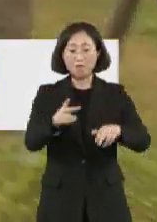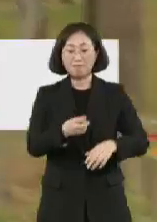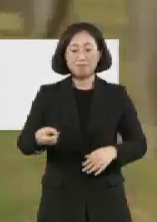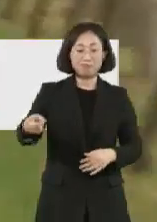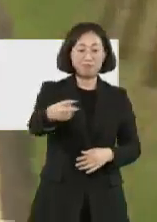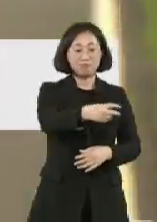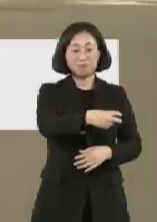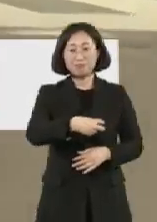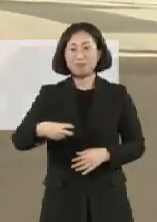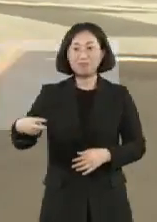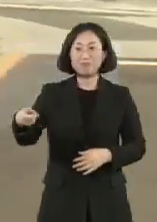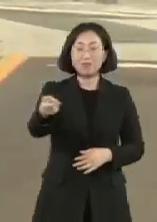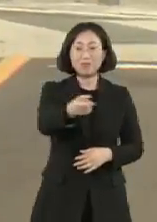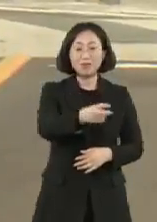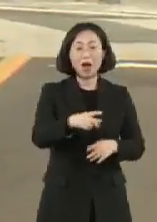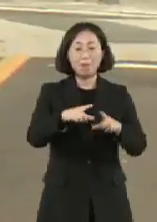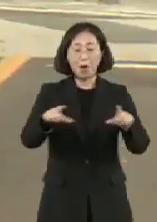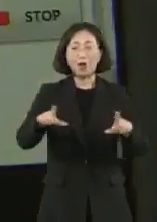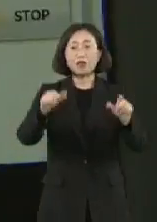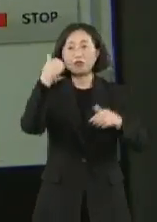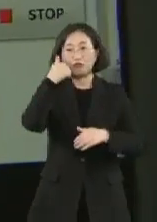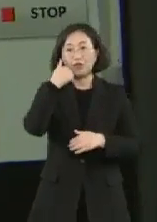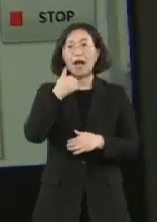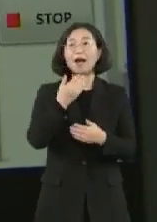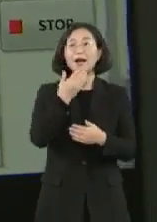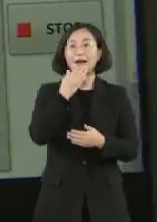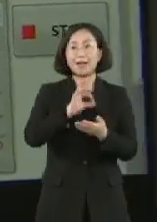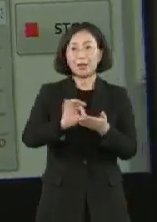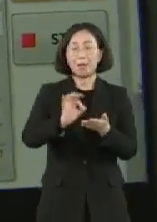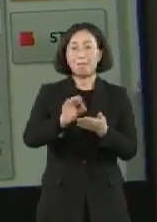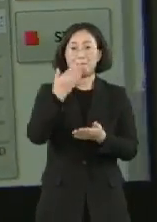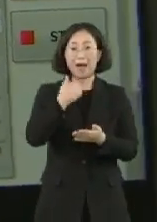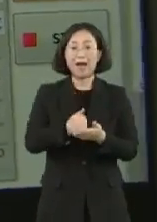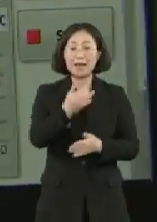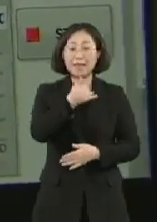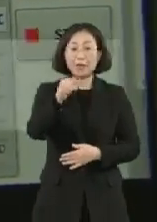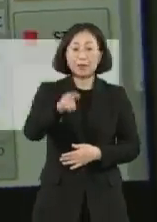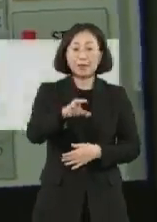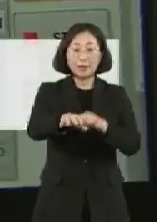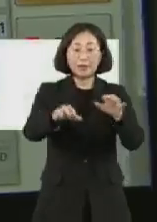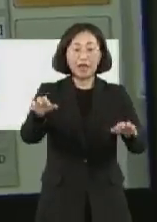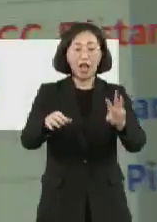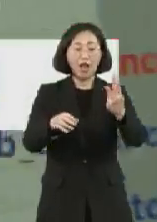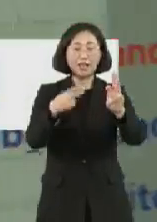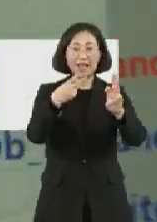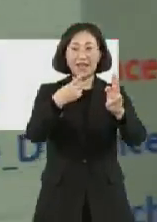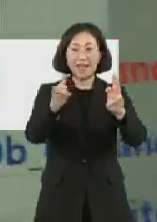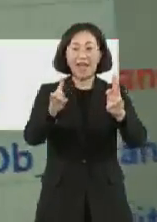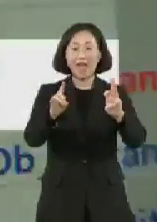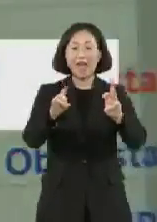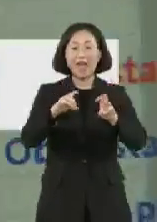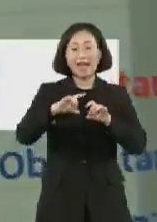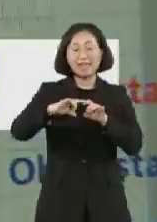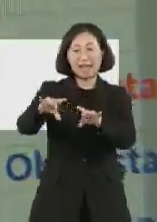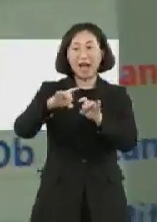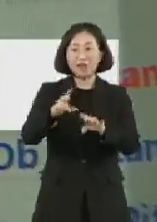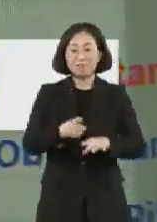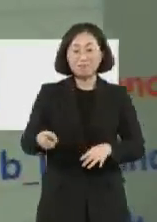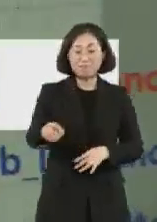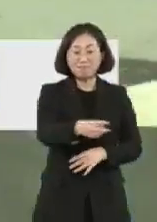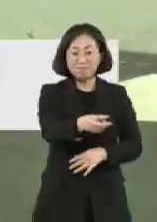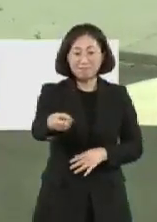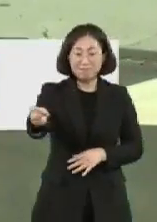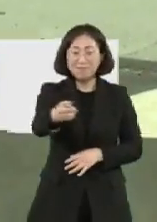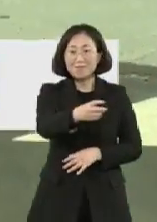건데 평일 누구나 이용 가능합니다. 현재 세종 신도심 곳곳에서 13대의 자율주행 차량이 상용화에